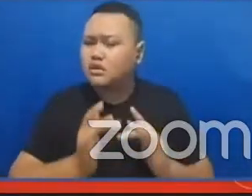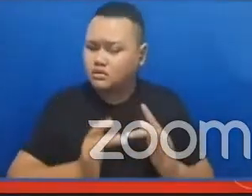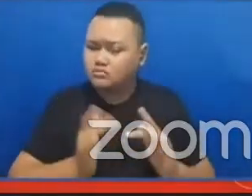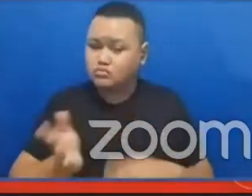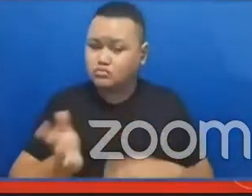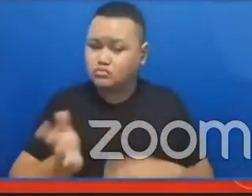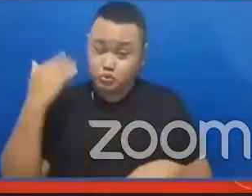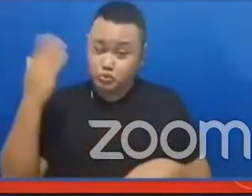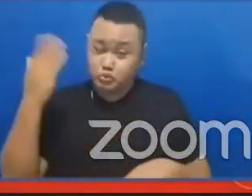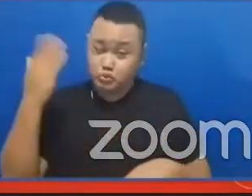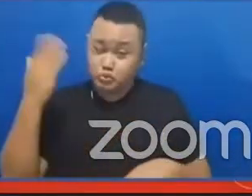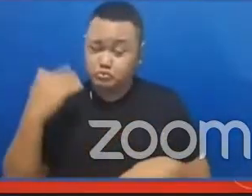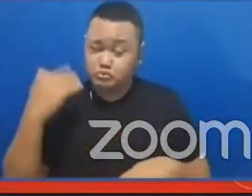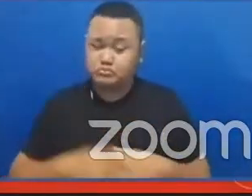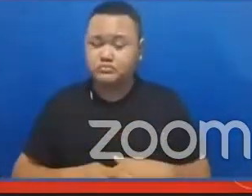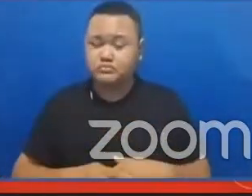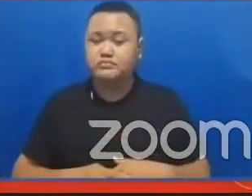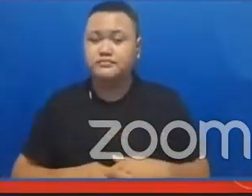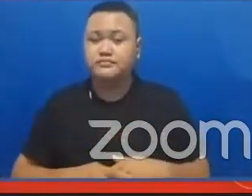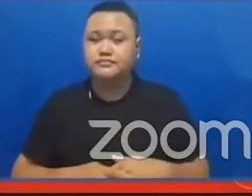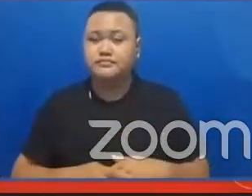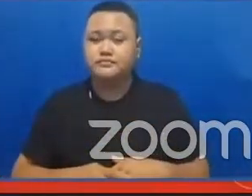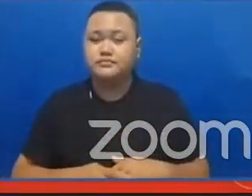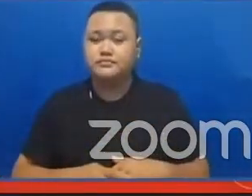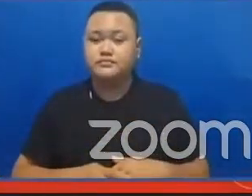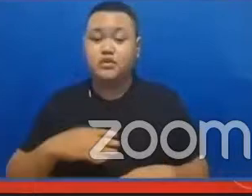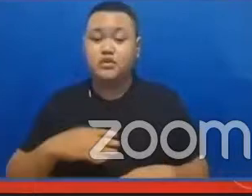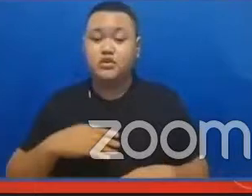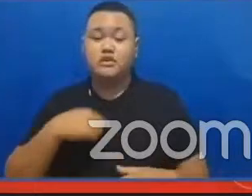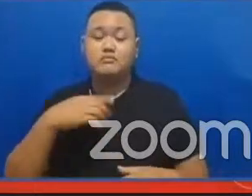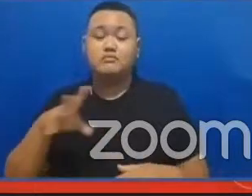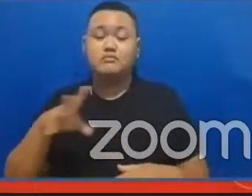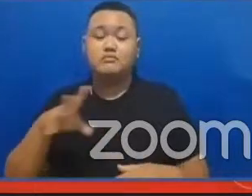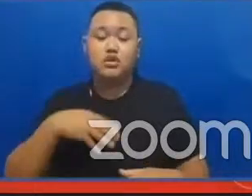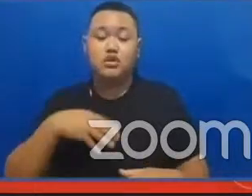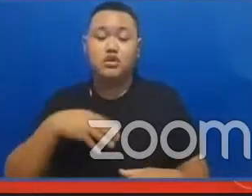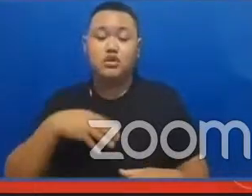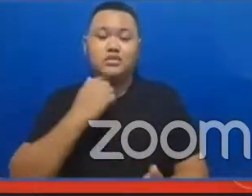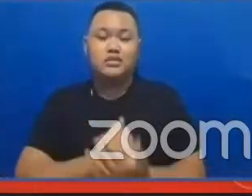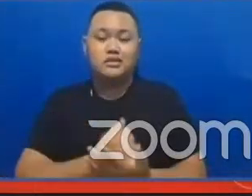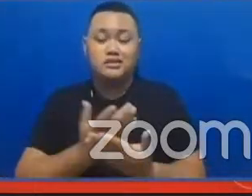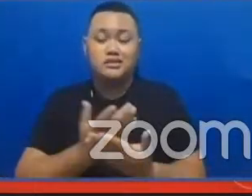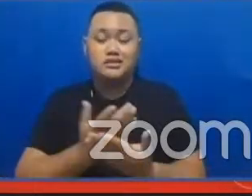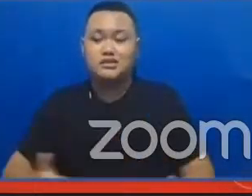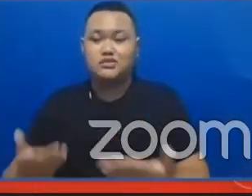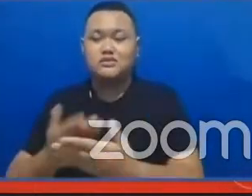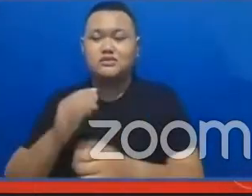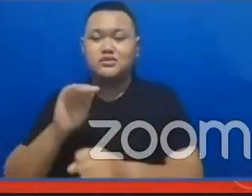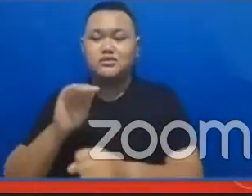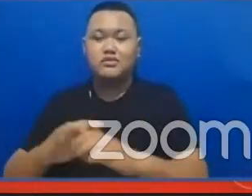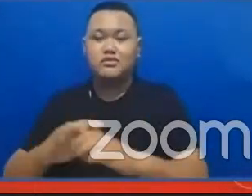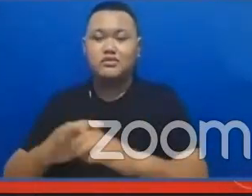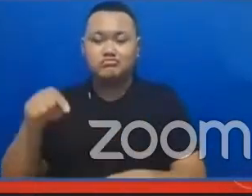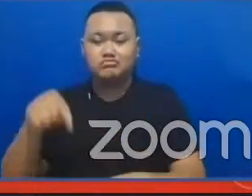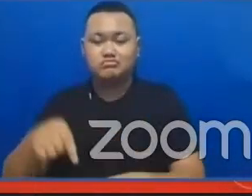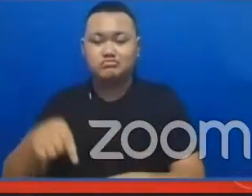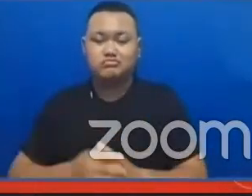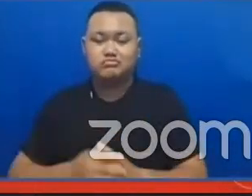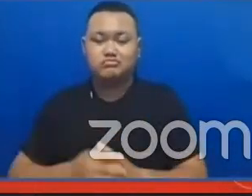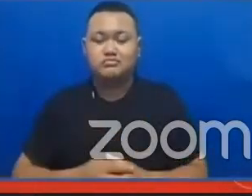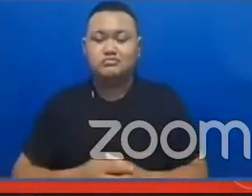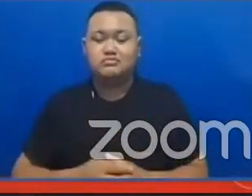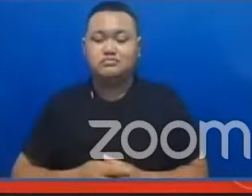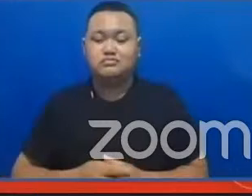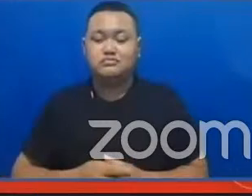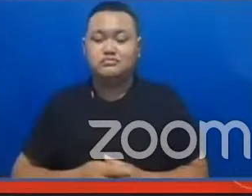di waktu itu ya masih. Dan saya kira ini sangat penting di masa pandemi ini, Mas Hafiz. Betul, betul Pak.